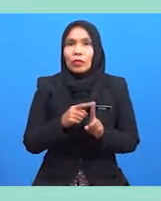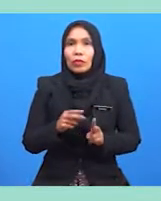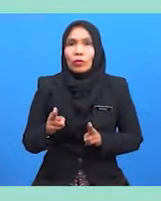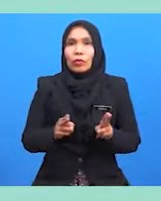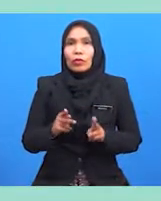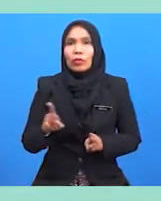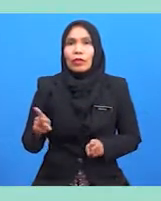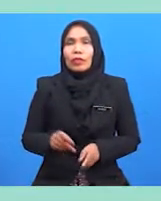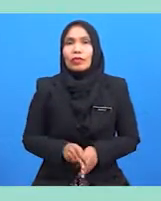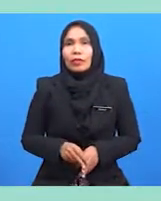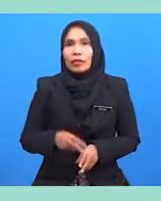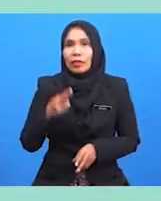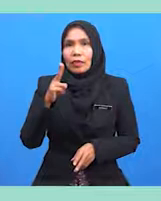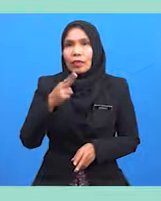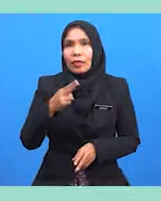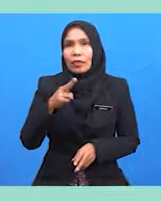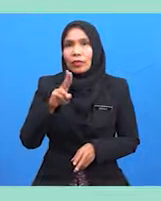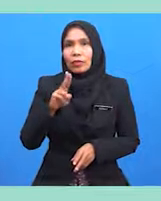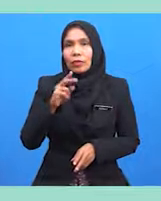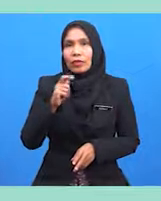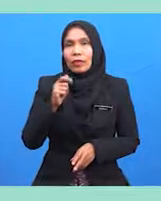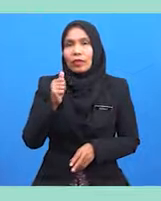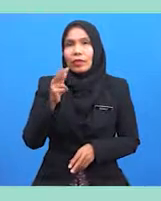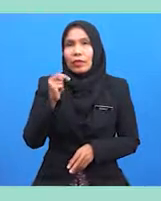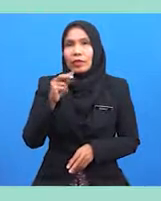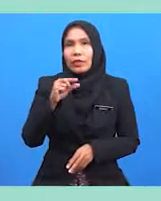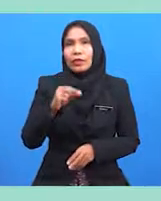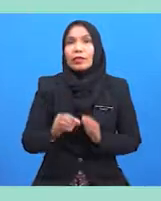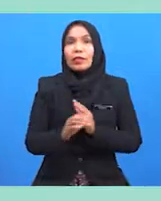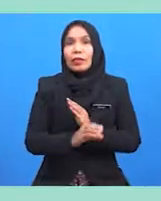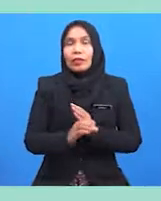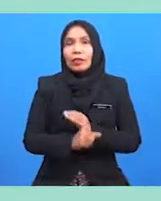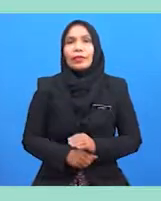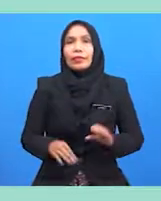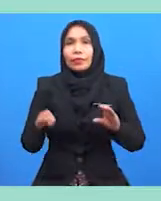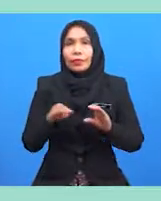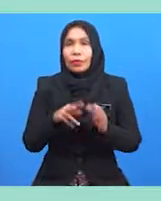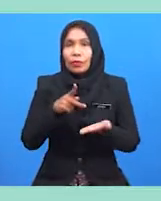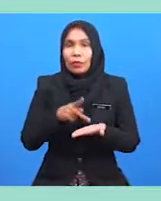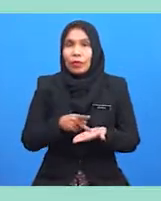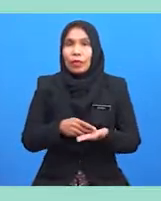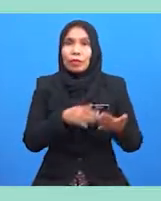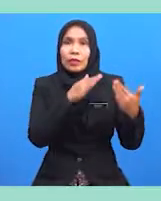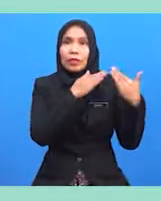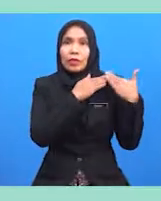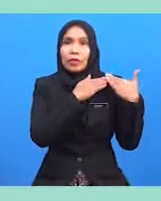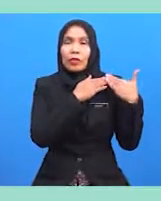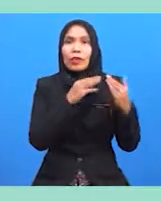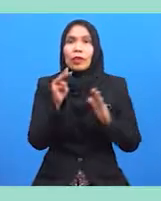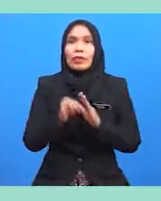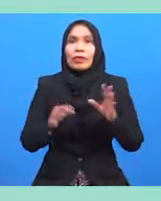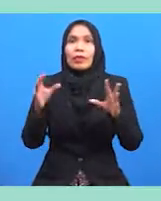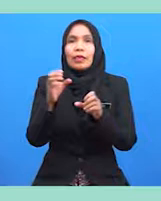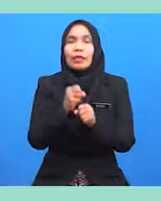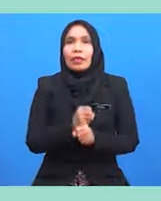Bank Pusat bertanggungjawab mendapatkan pinjaman bagi pihak kerajaan daripada sumber dalam negeri dan